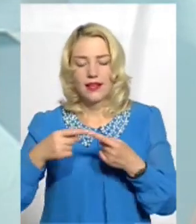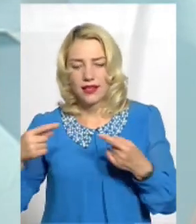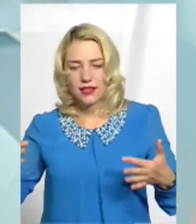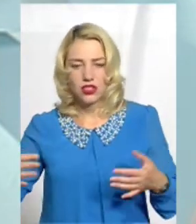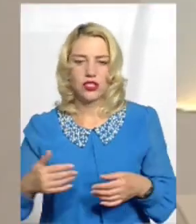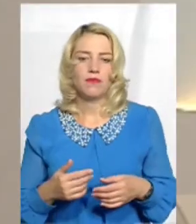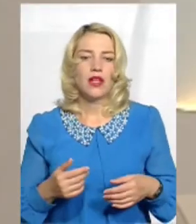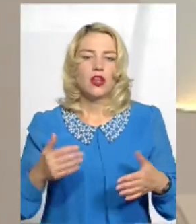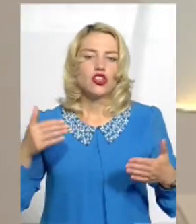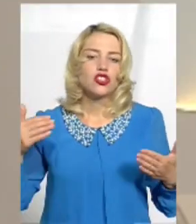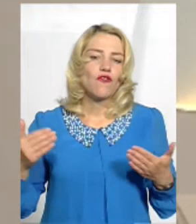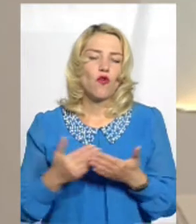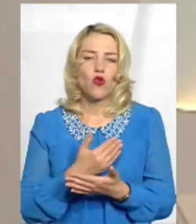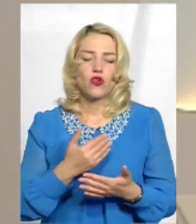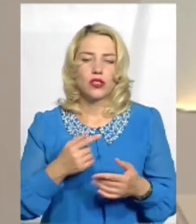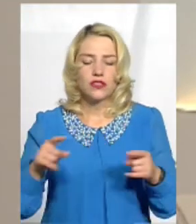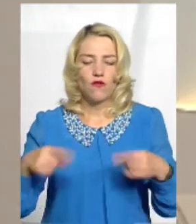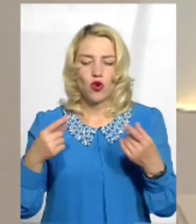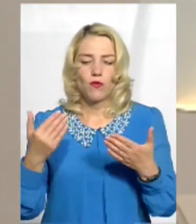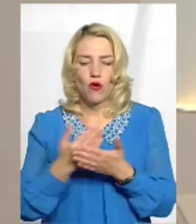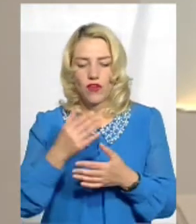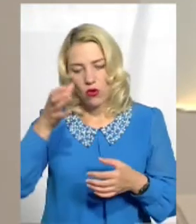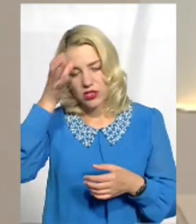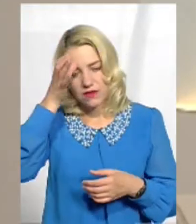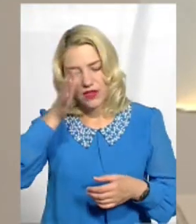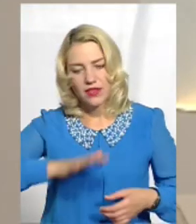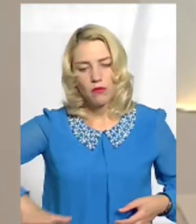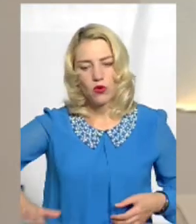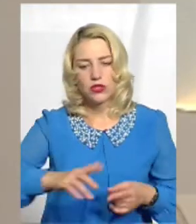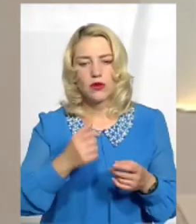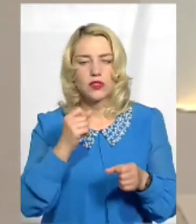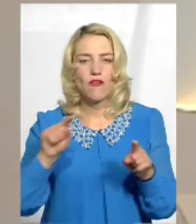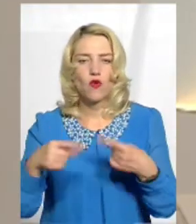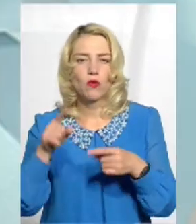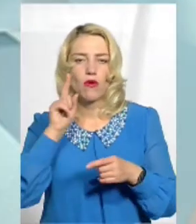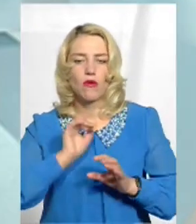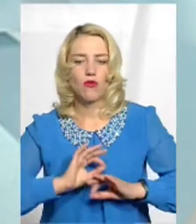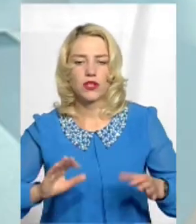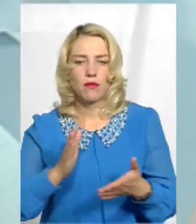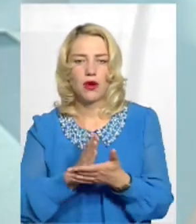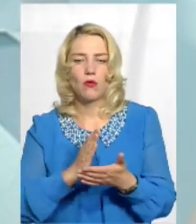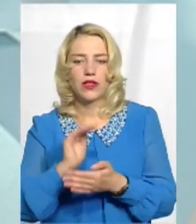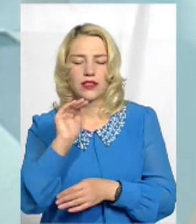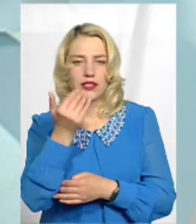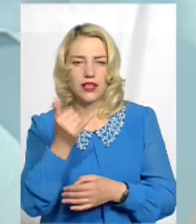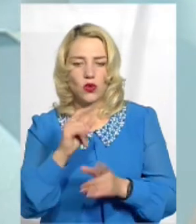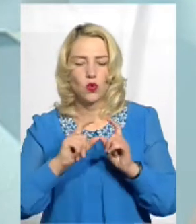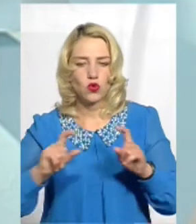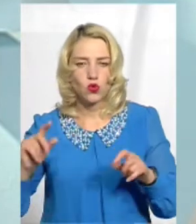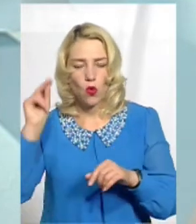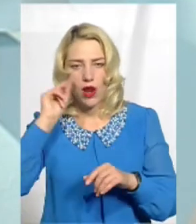новий освітній простір, тобто робимо комфортне середовище перебування дитини в школі, в закладі, де